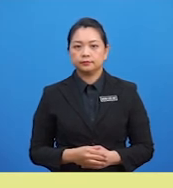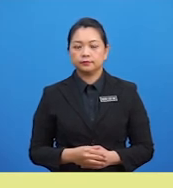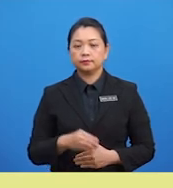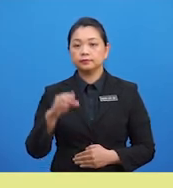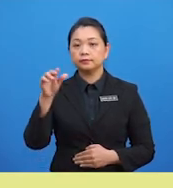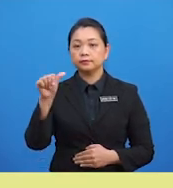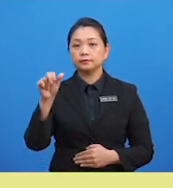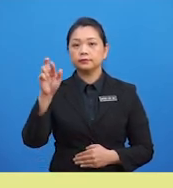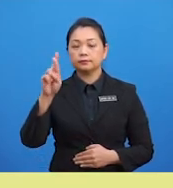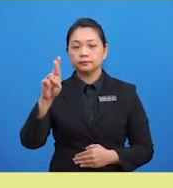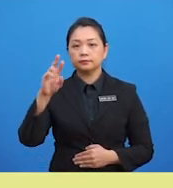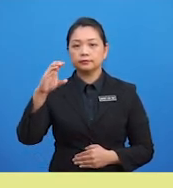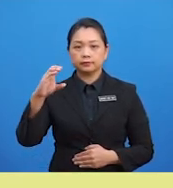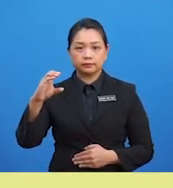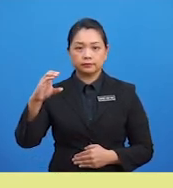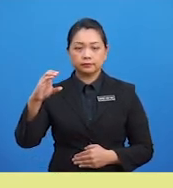arc.